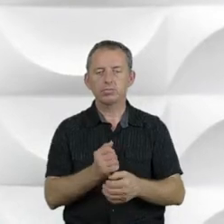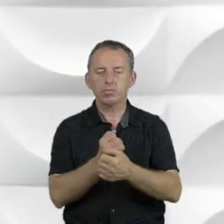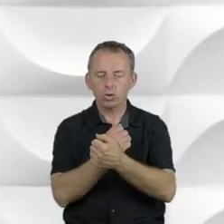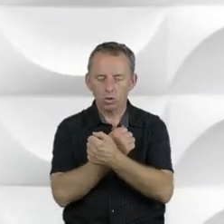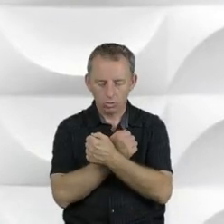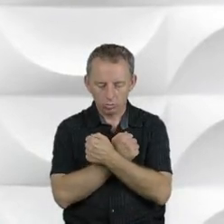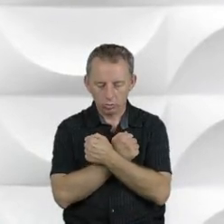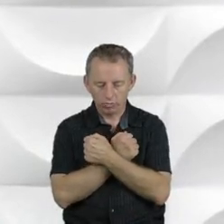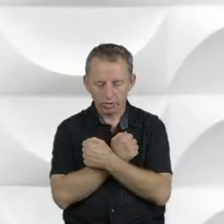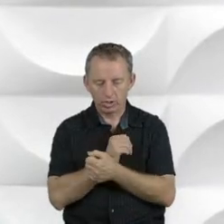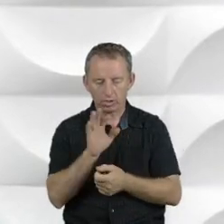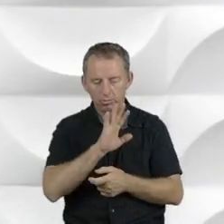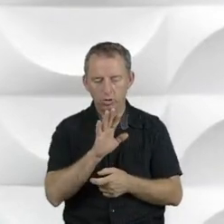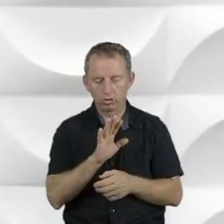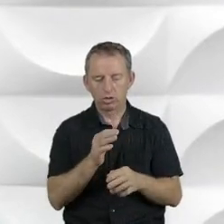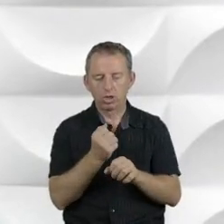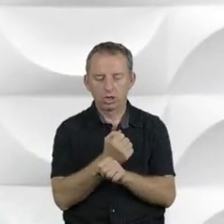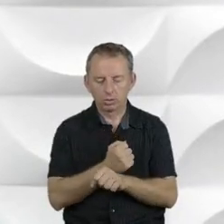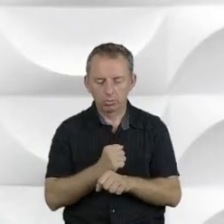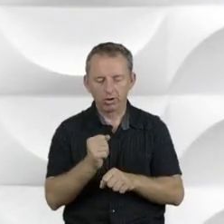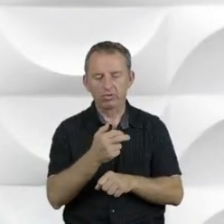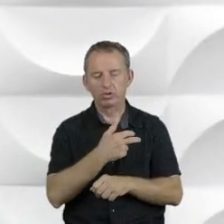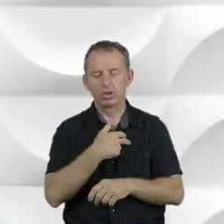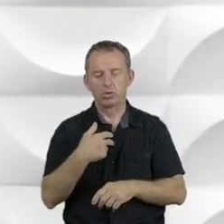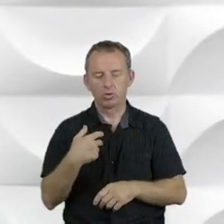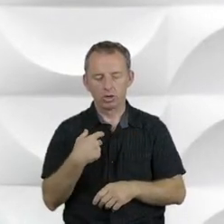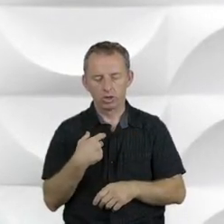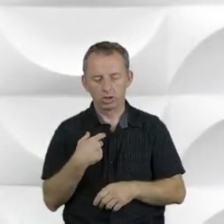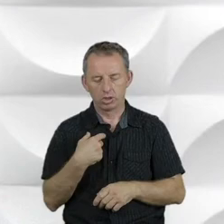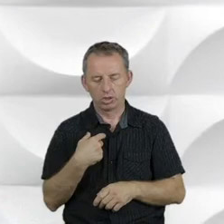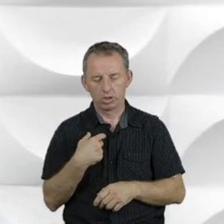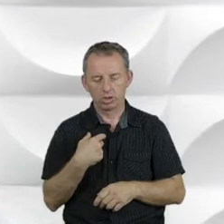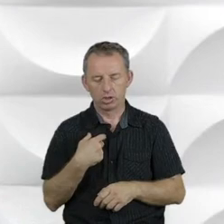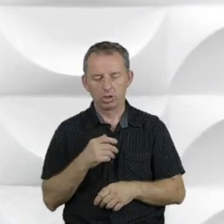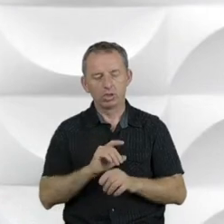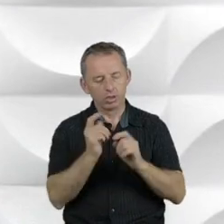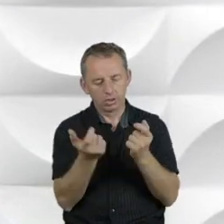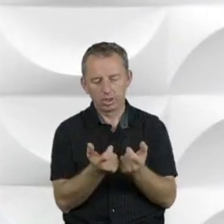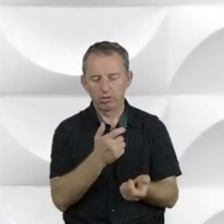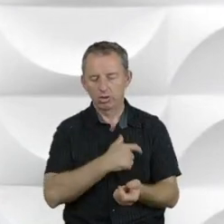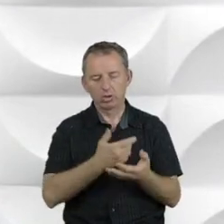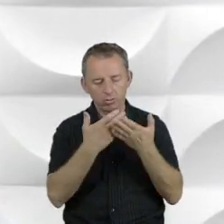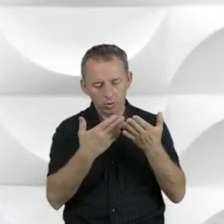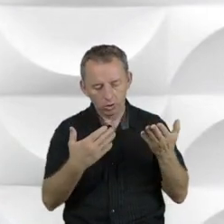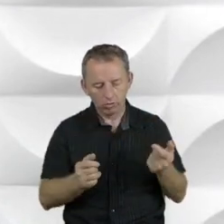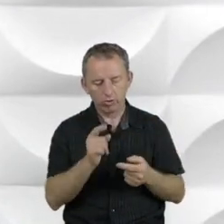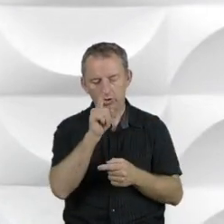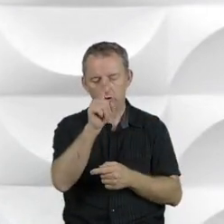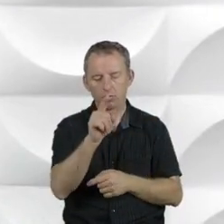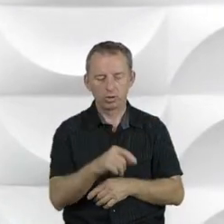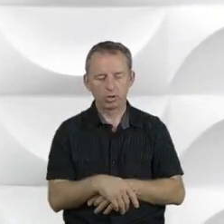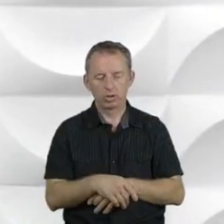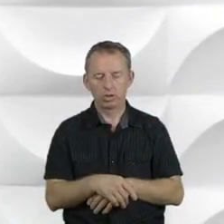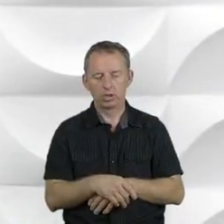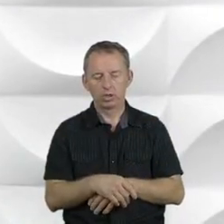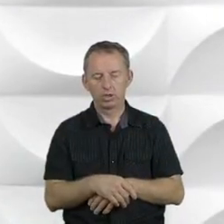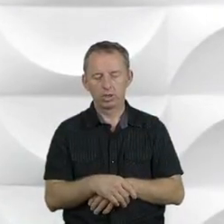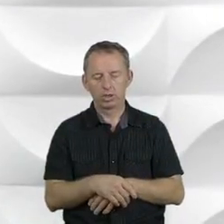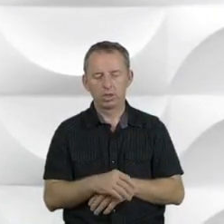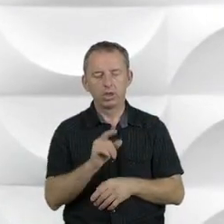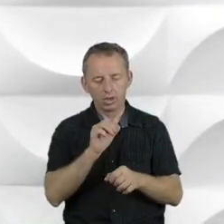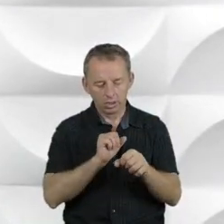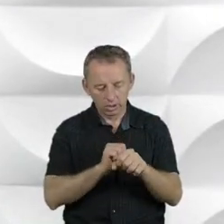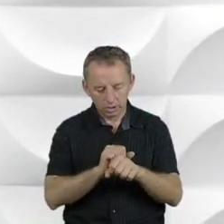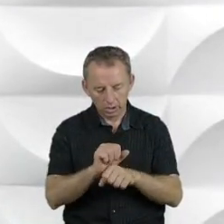Umiłowany Boże i Zbawicielu nasz, chcę Ci z całego serca podziękować za to, że jesteś i że